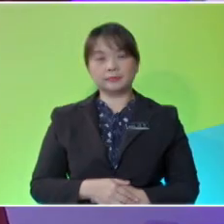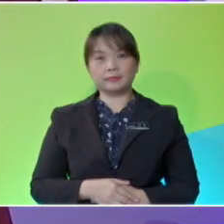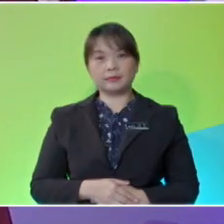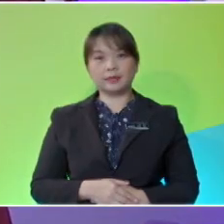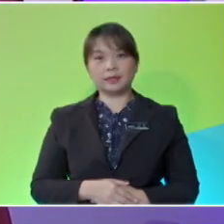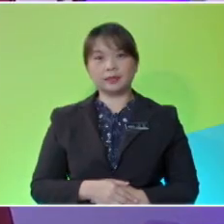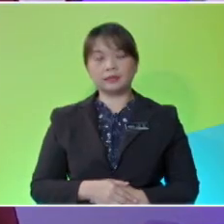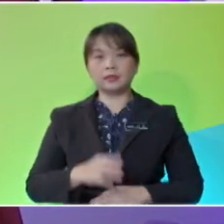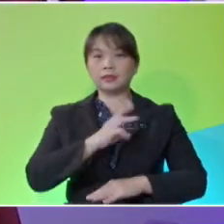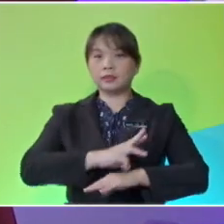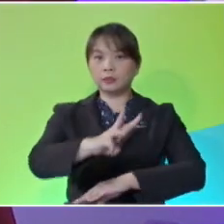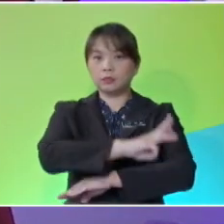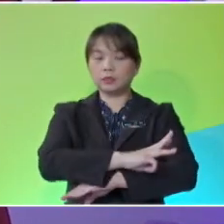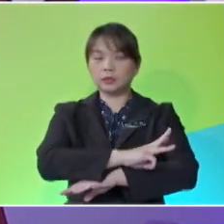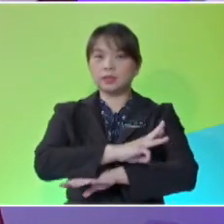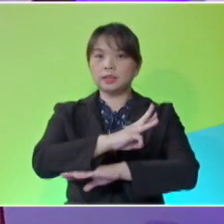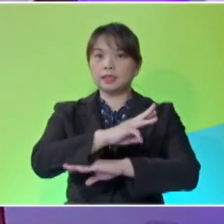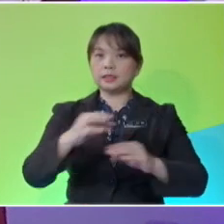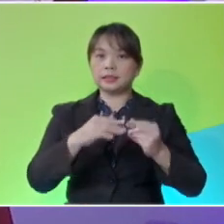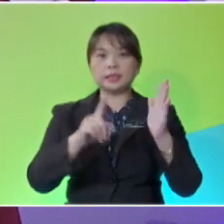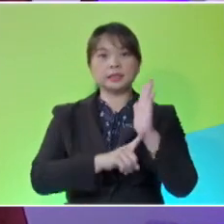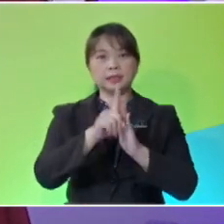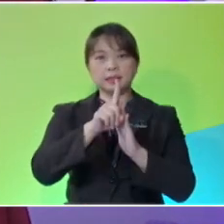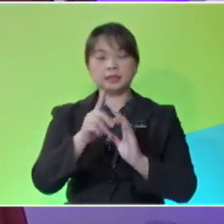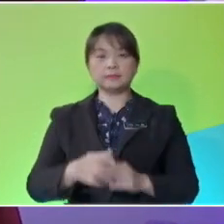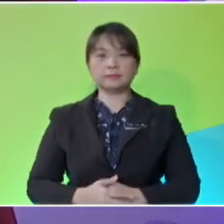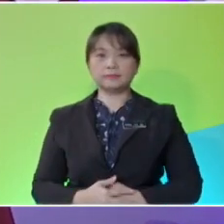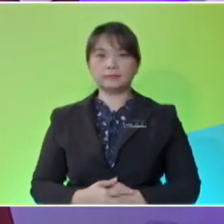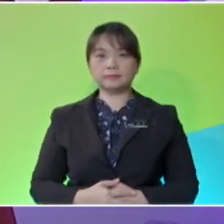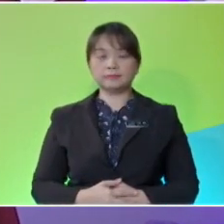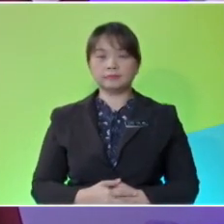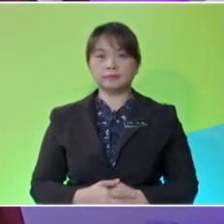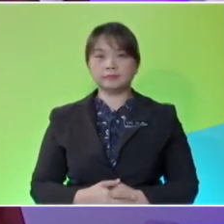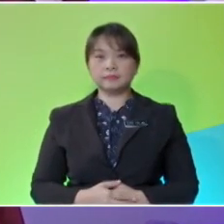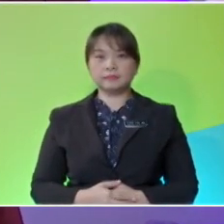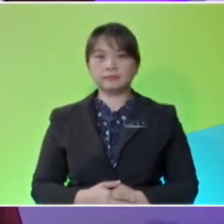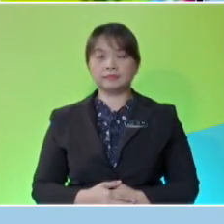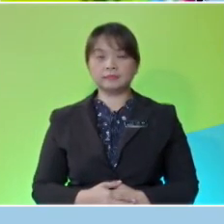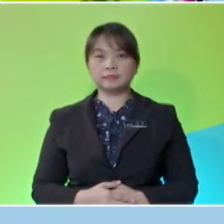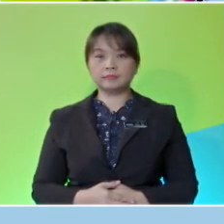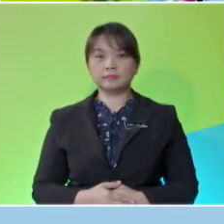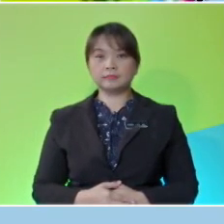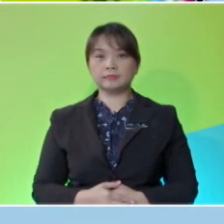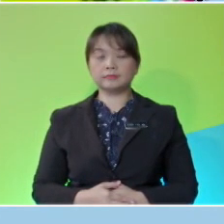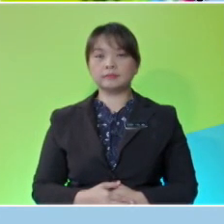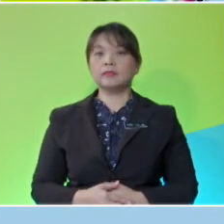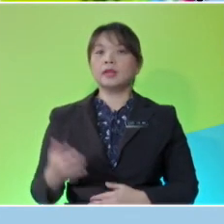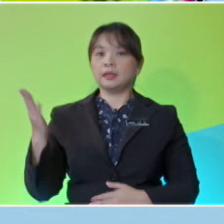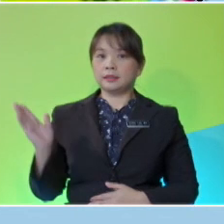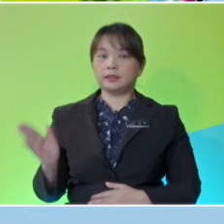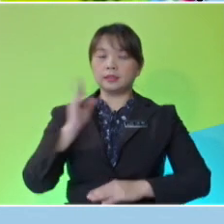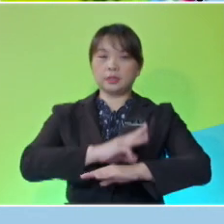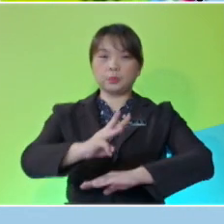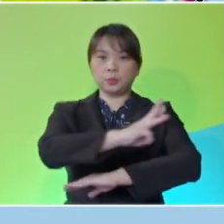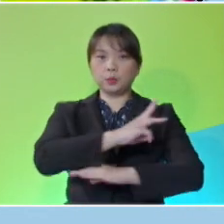kawasan pelancungan bertanah tinggi baik kita akan teruskan Oke ini adalah kawasan Tanah Pama kawasan